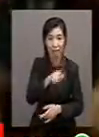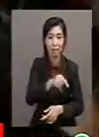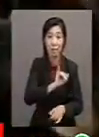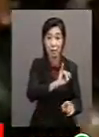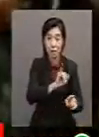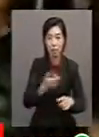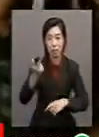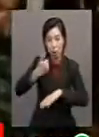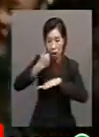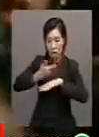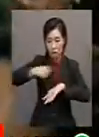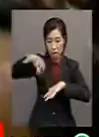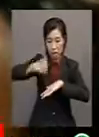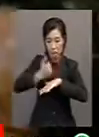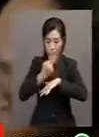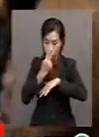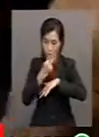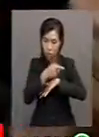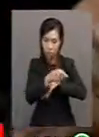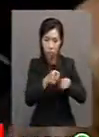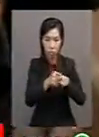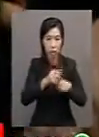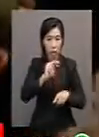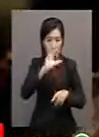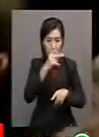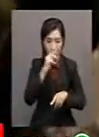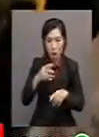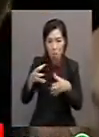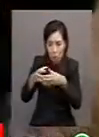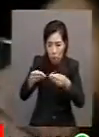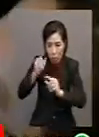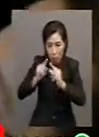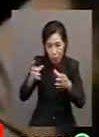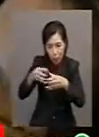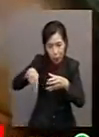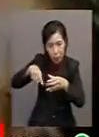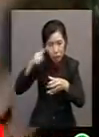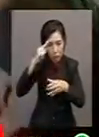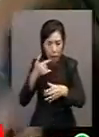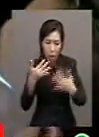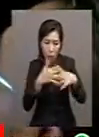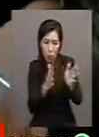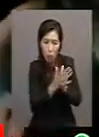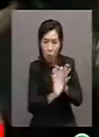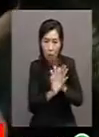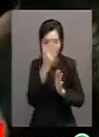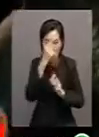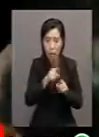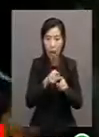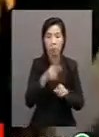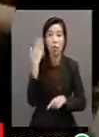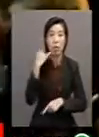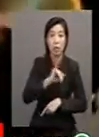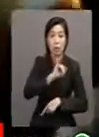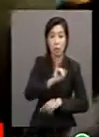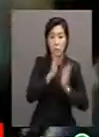งวินิจฉัยแล้วค่ะว่าการดำเนินการไม่ให้ผู้ถือหุ้นจำนวนหนึ่งเข้าร่วมประชุมเป็นคำสั่งของจำเลยที่10ก็คือนายนิธิม